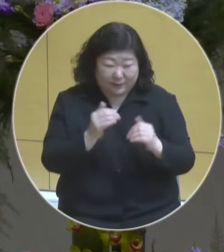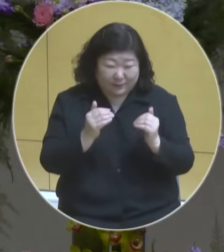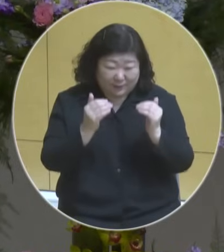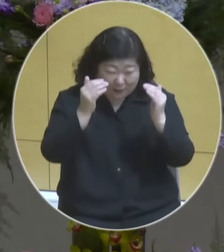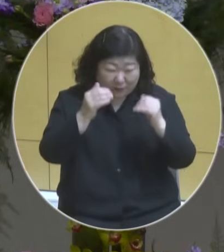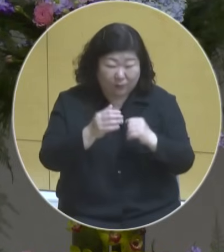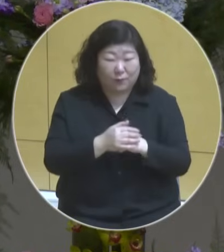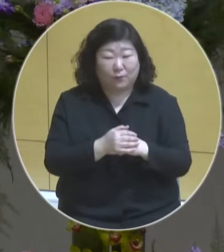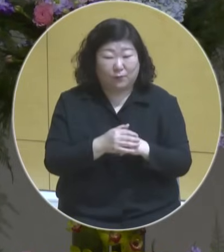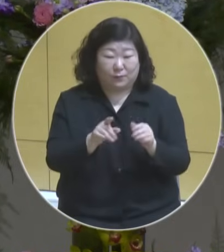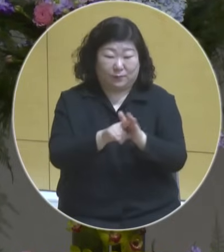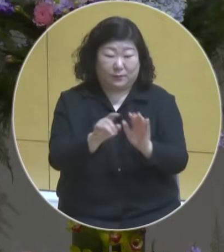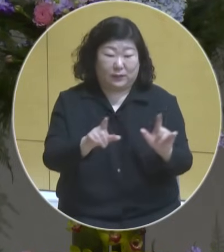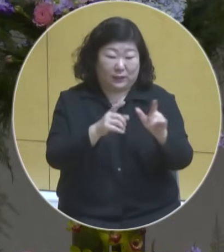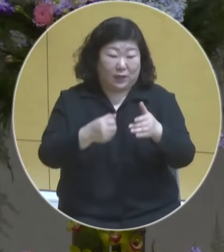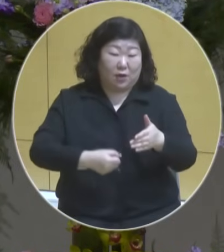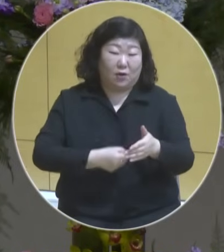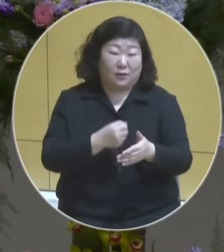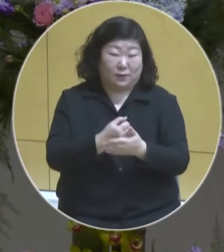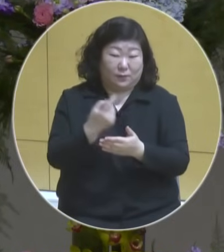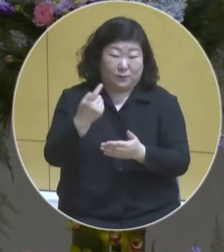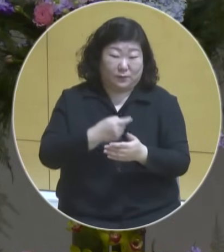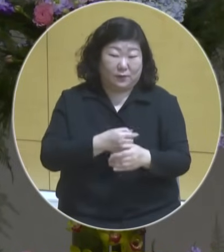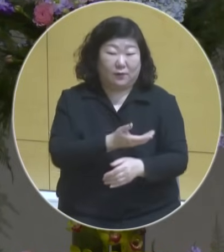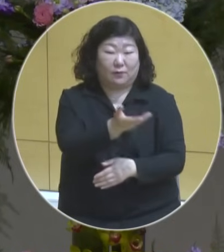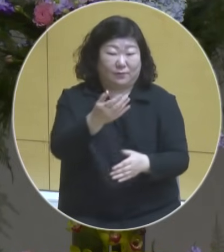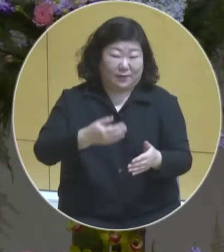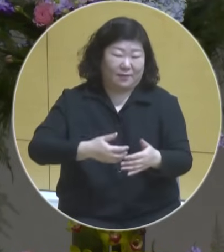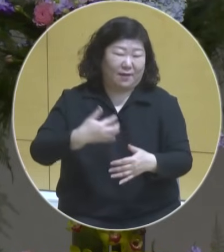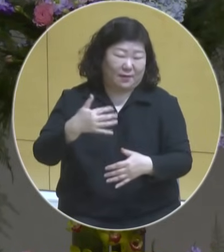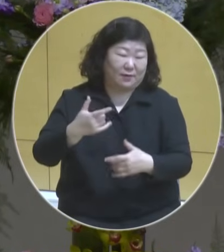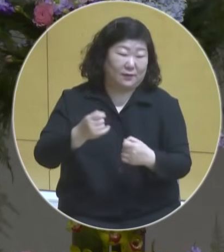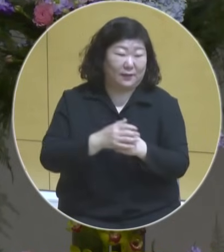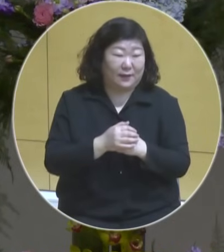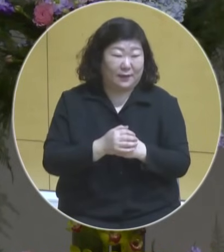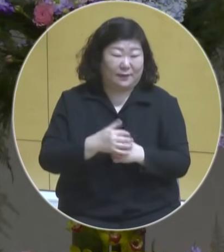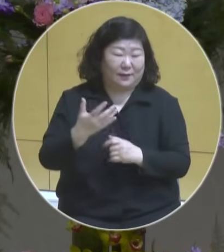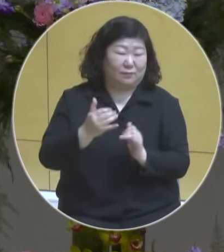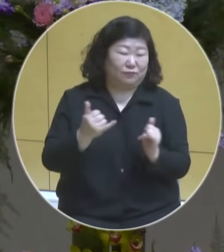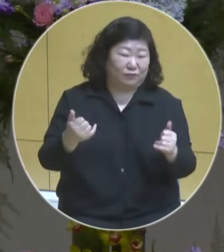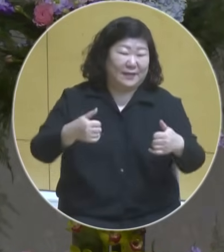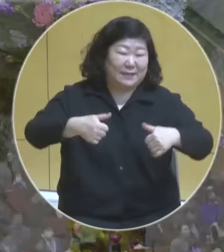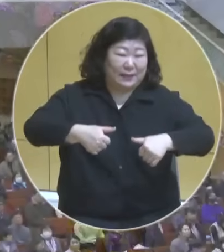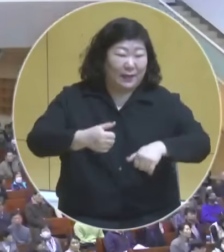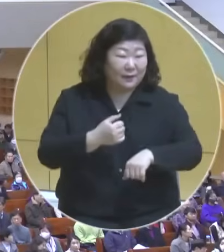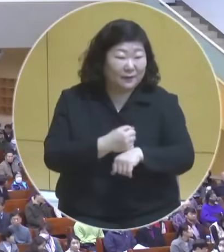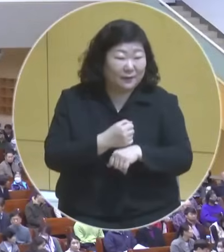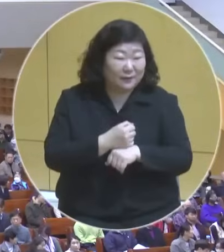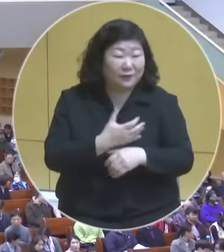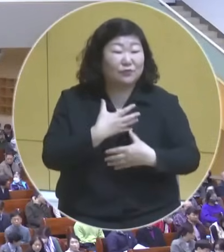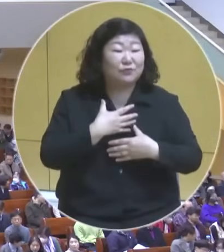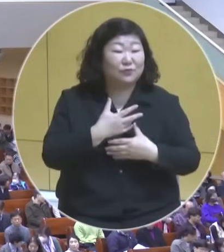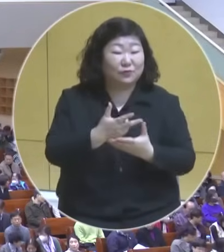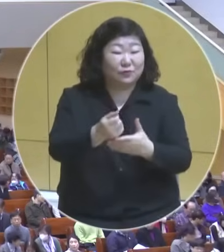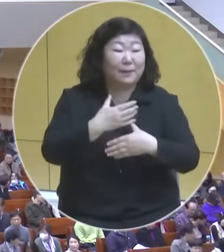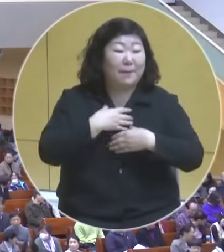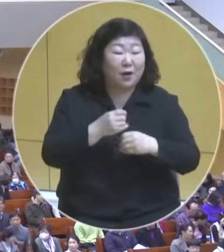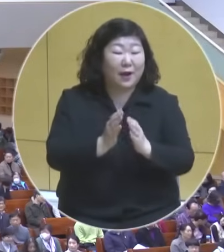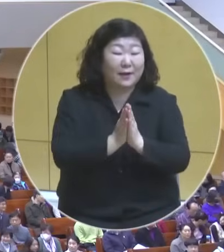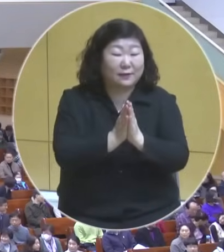대단합니다 대단한 분들끼리 인사를 좀 나누시죠 우리 좌우로 보시면서 주의 평강을 기원합니다 주의 평강을